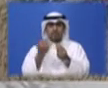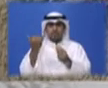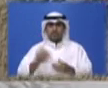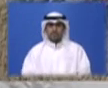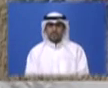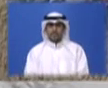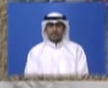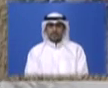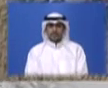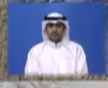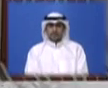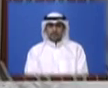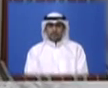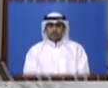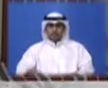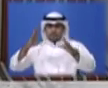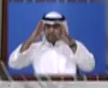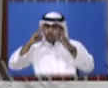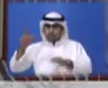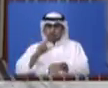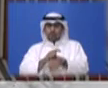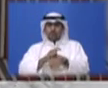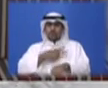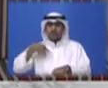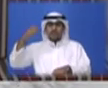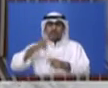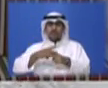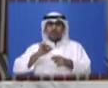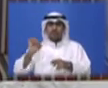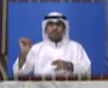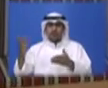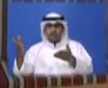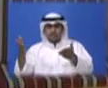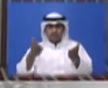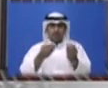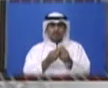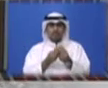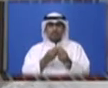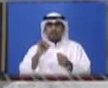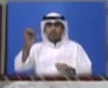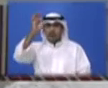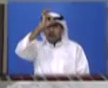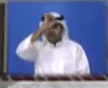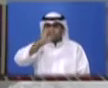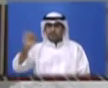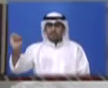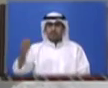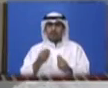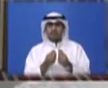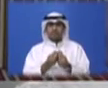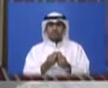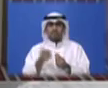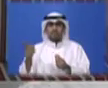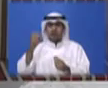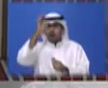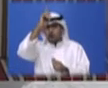لهم. بمبادرة من سعادة السفير دكتور حمد الدعيج تم دعوة قيادات الجهاز الأمني في الأردن لتوعية أبنائنا